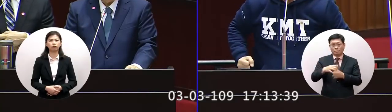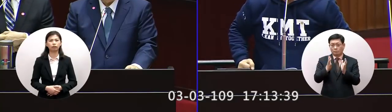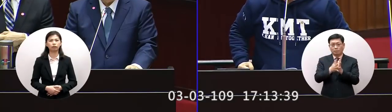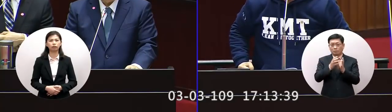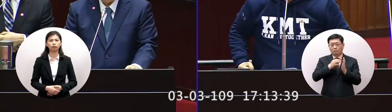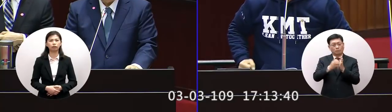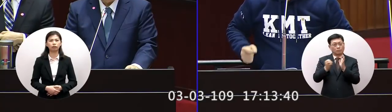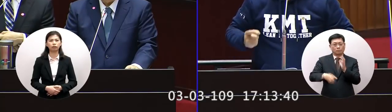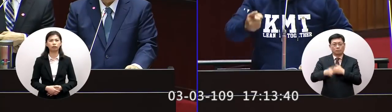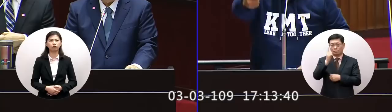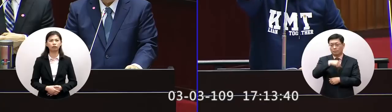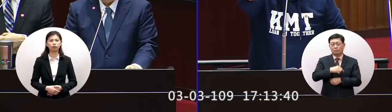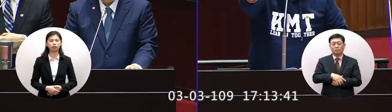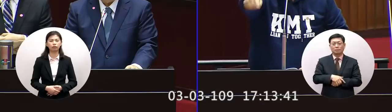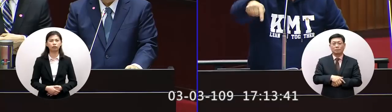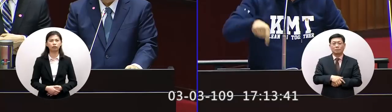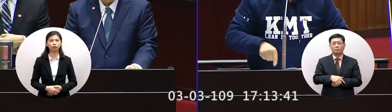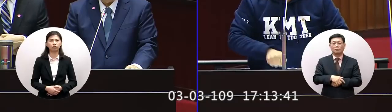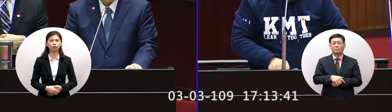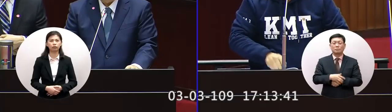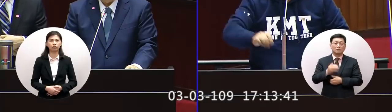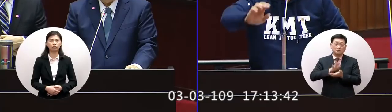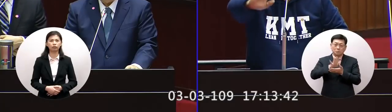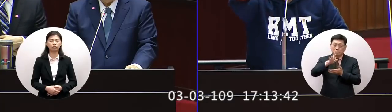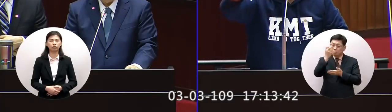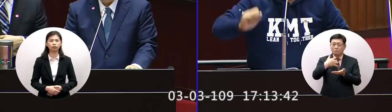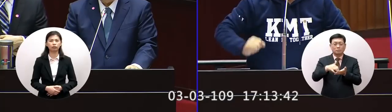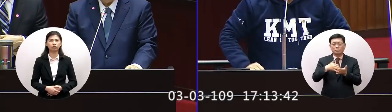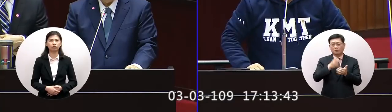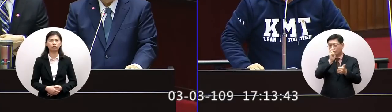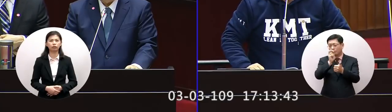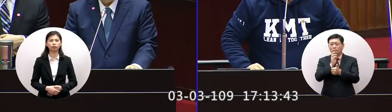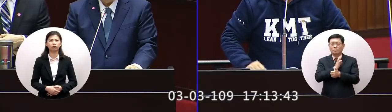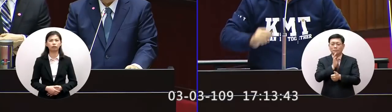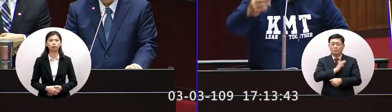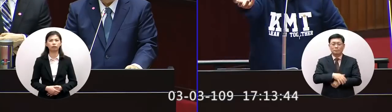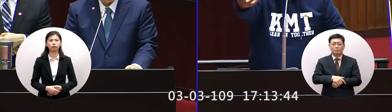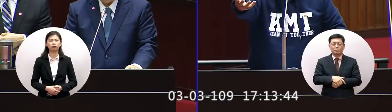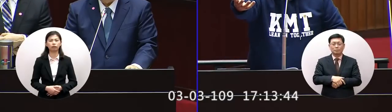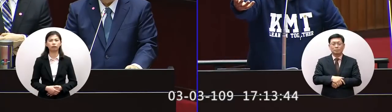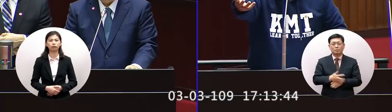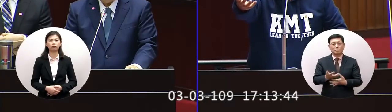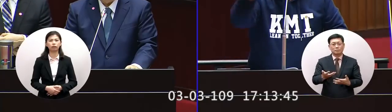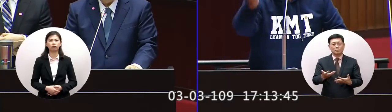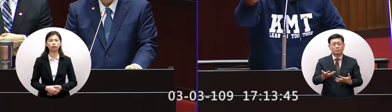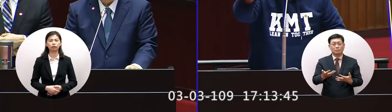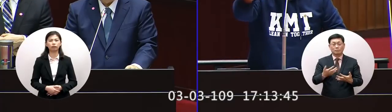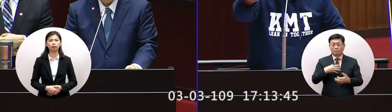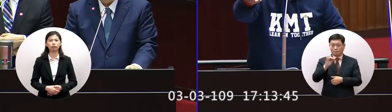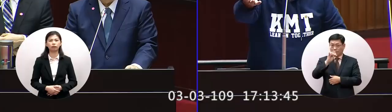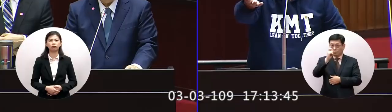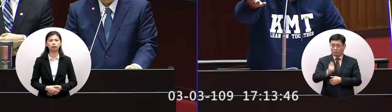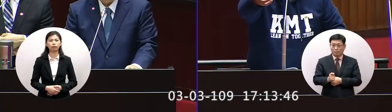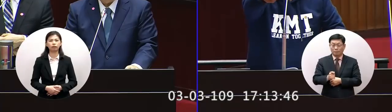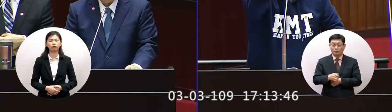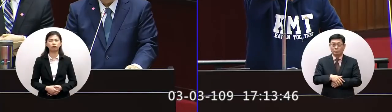职权给剥削掉。我。以后是没医生拢无路用啦！我捐一百